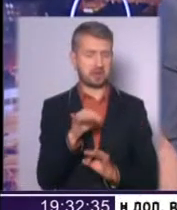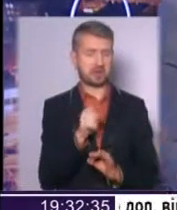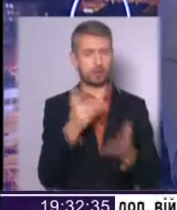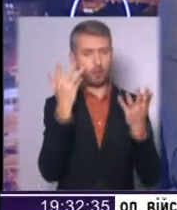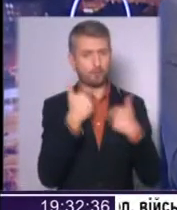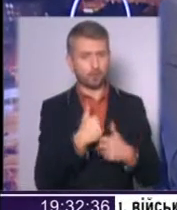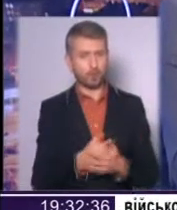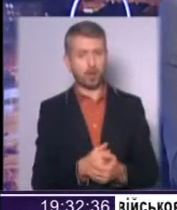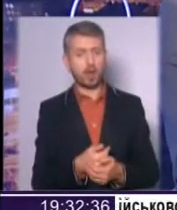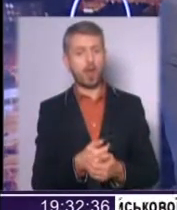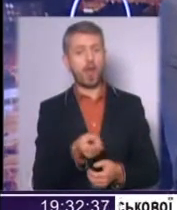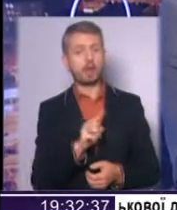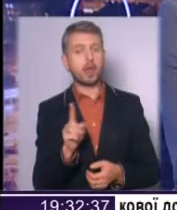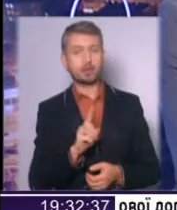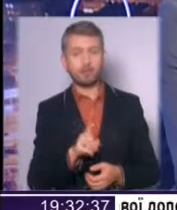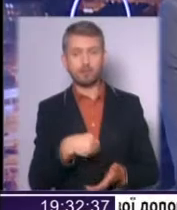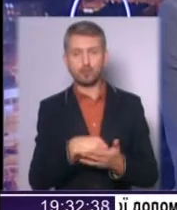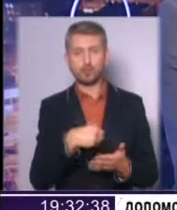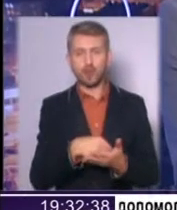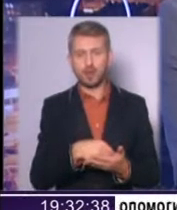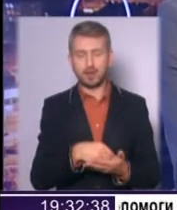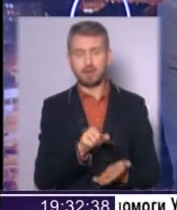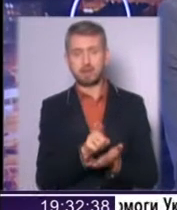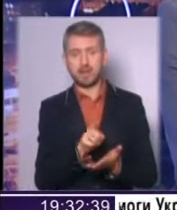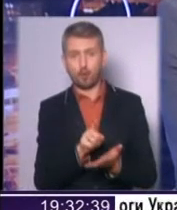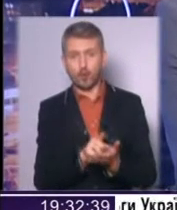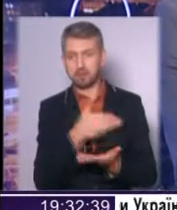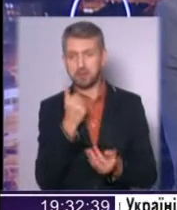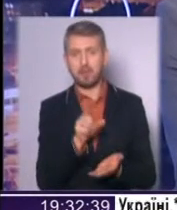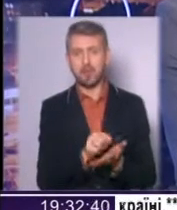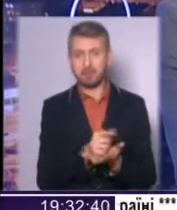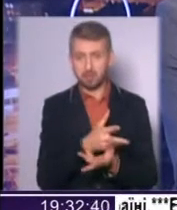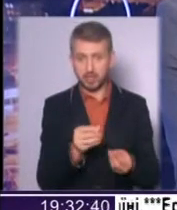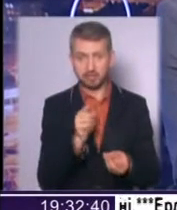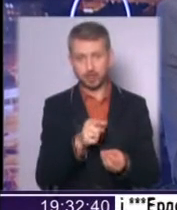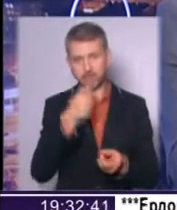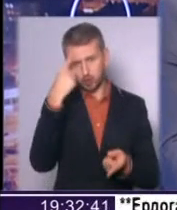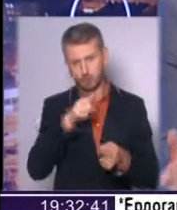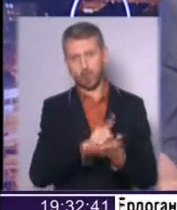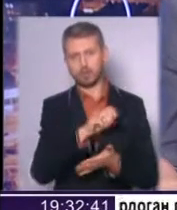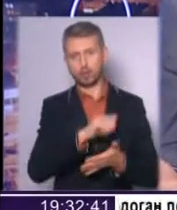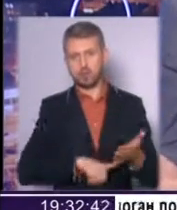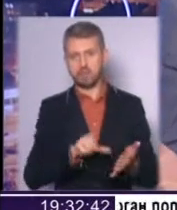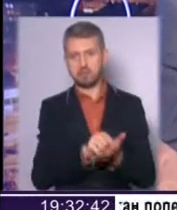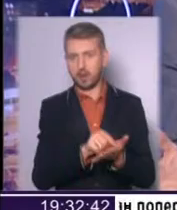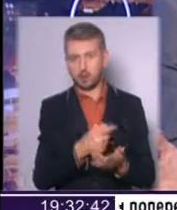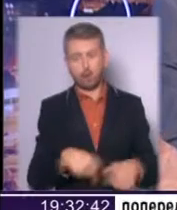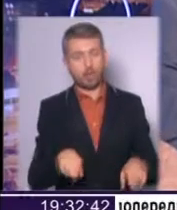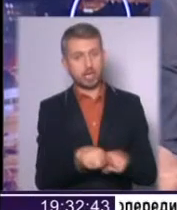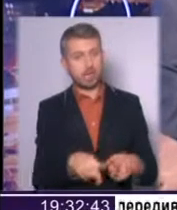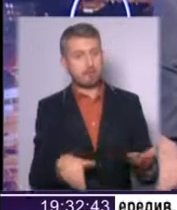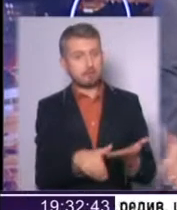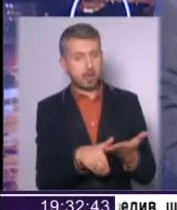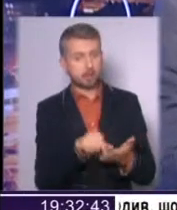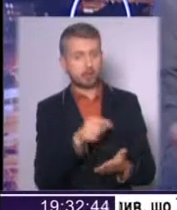які заробляють мільярди, які витікають з України, і нічого, дірка лишається, як то кажуть, в бюджеті. І ми ці